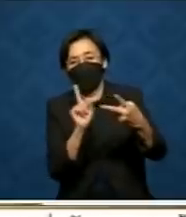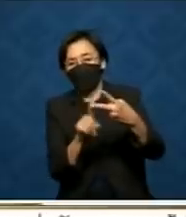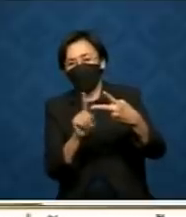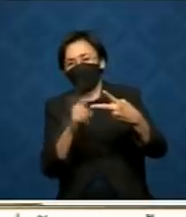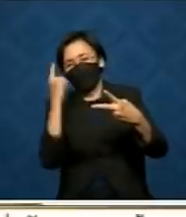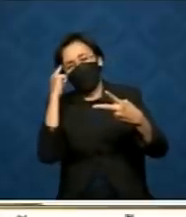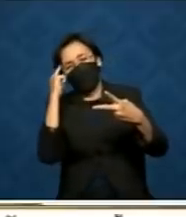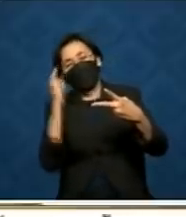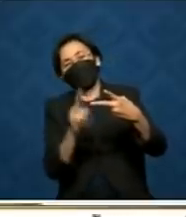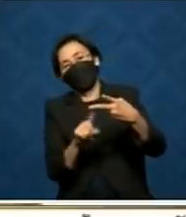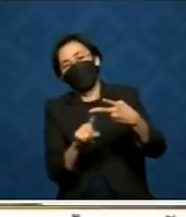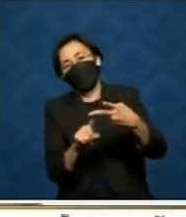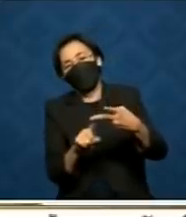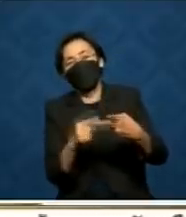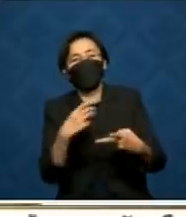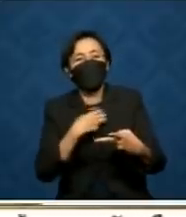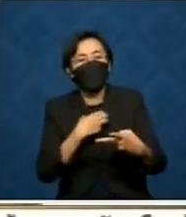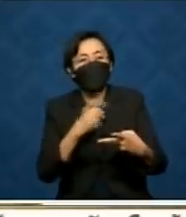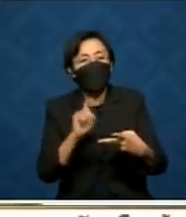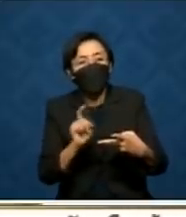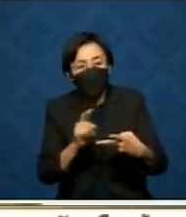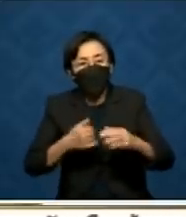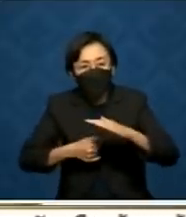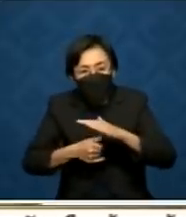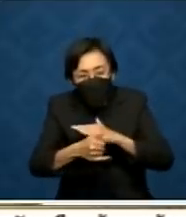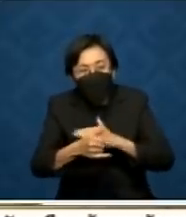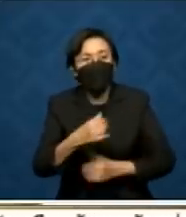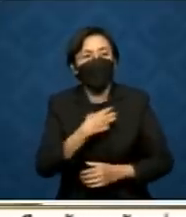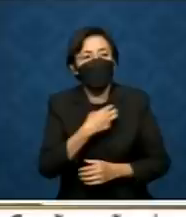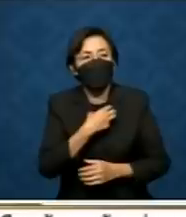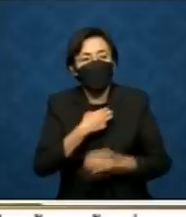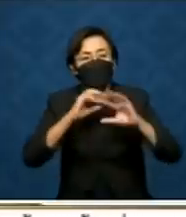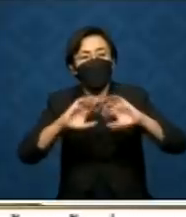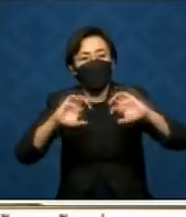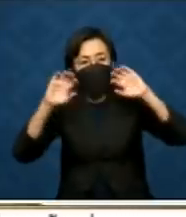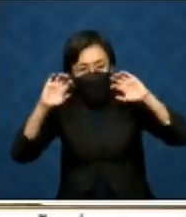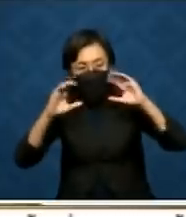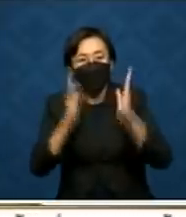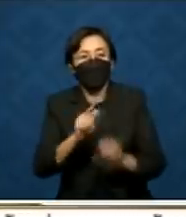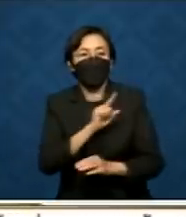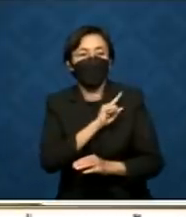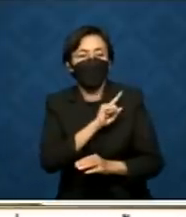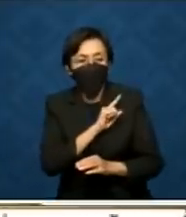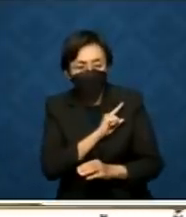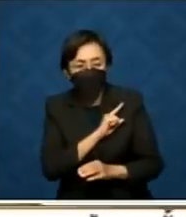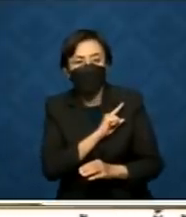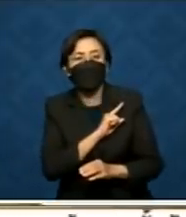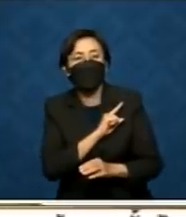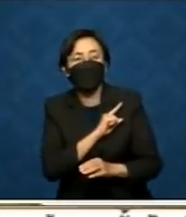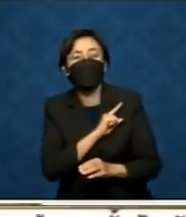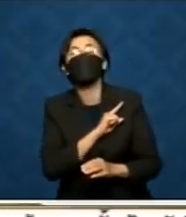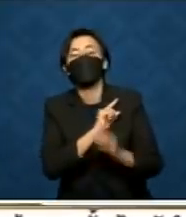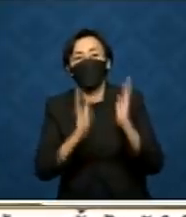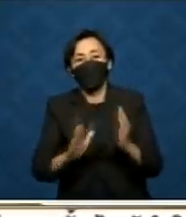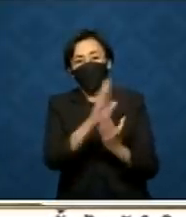นิฐานว่าก็อยากจะตายอยากดิ้นออกมาตายเพื่อให้แล้วทะบานผู้รับผิดชอบคนในเมืองนี้ได้เห็น